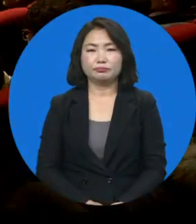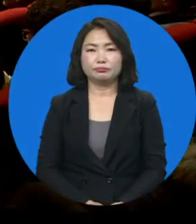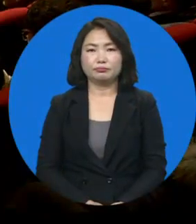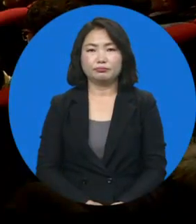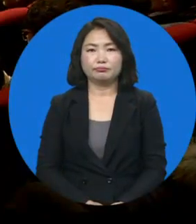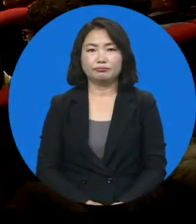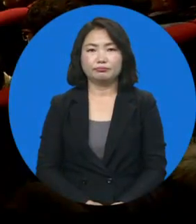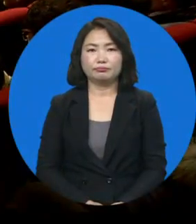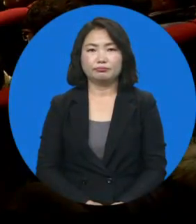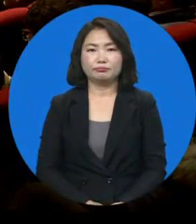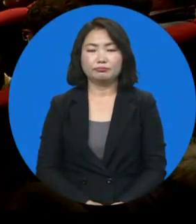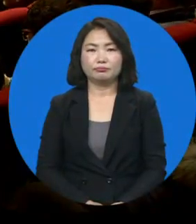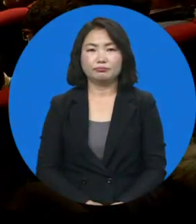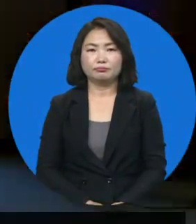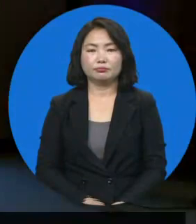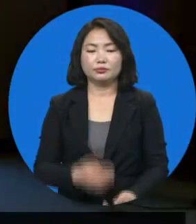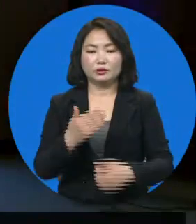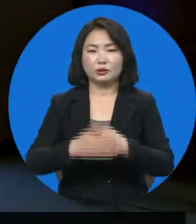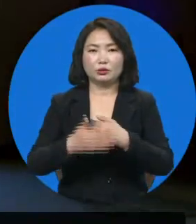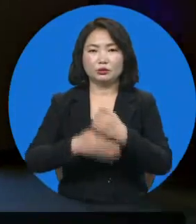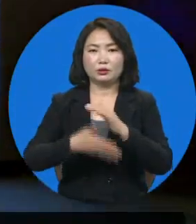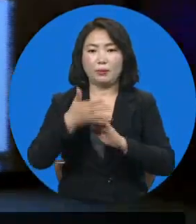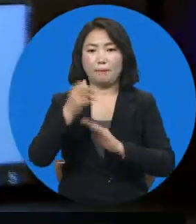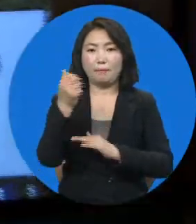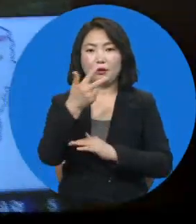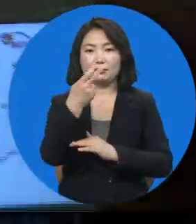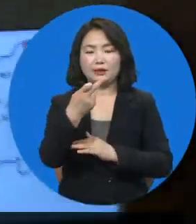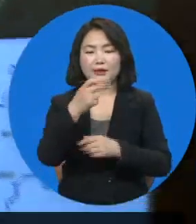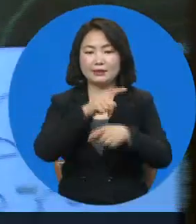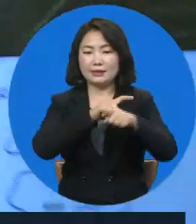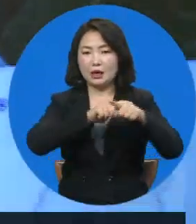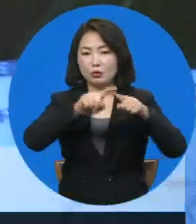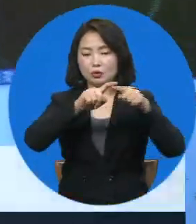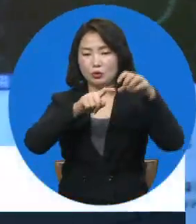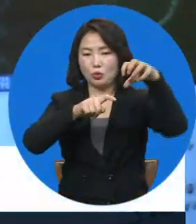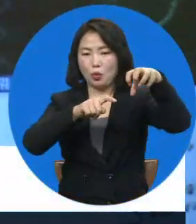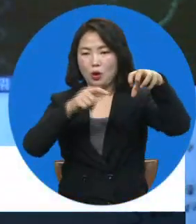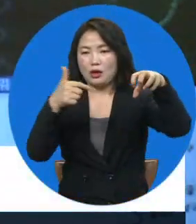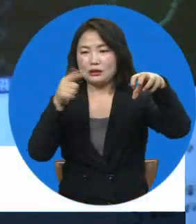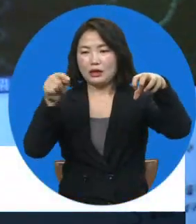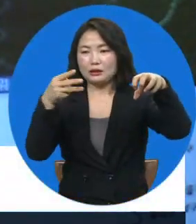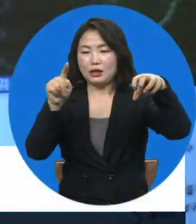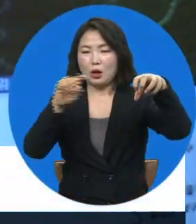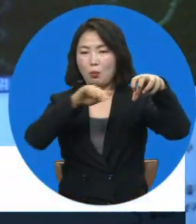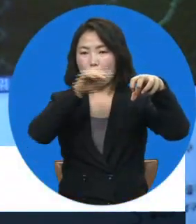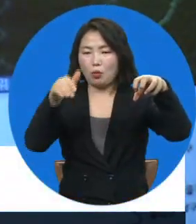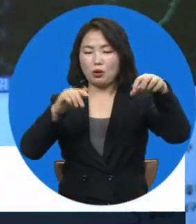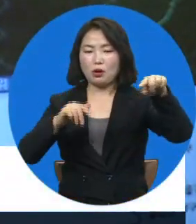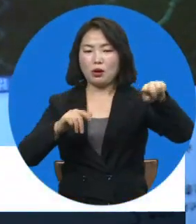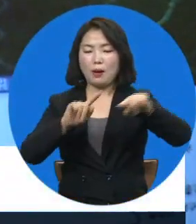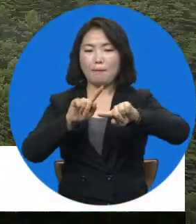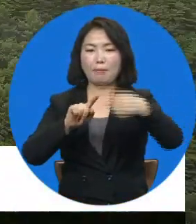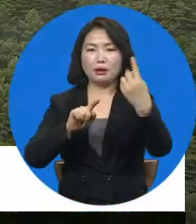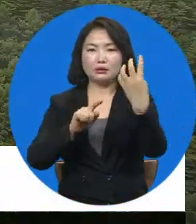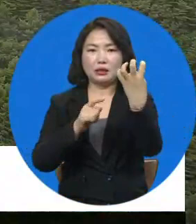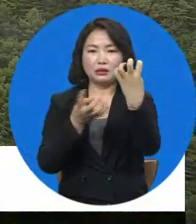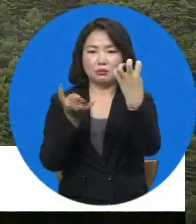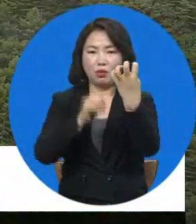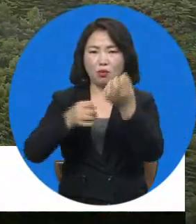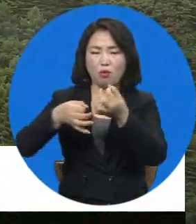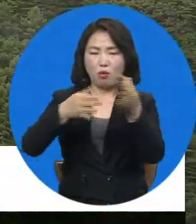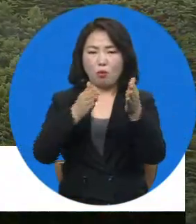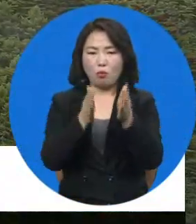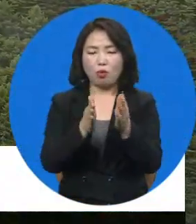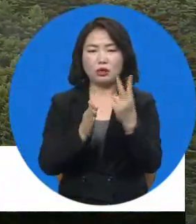c 는 대구 씨는 팔공산 케이블카 정상에서 낙타봉 까지 145억 원을 들여 폭